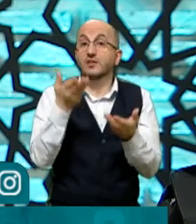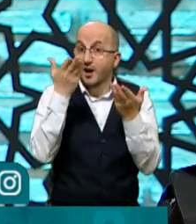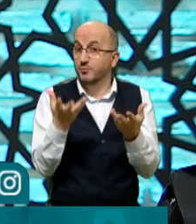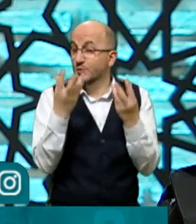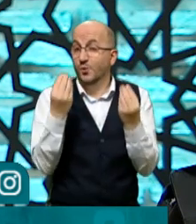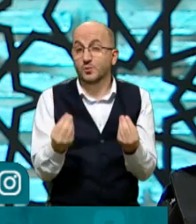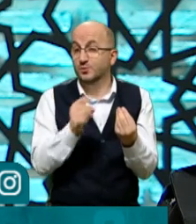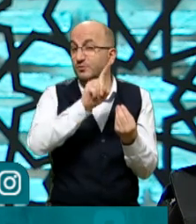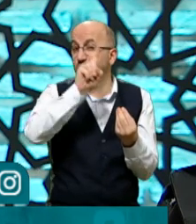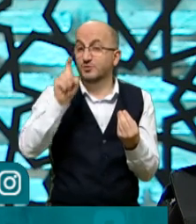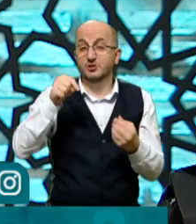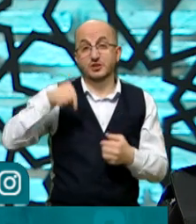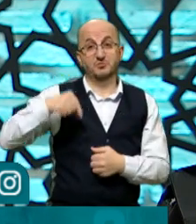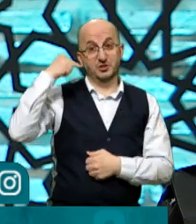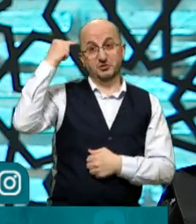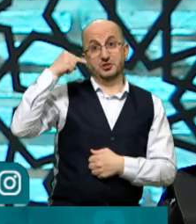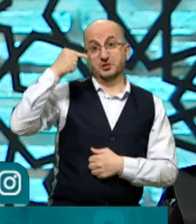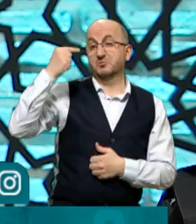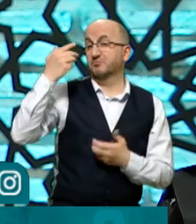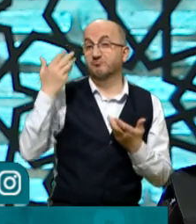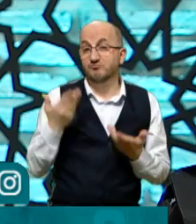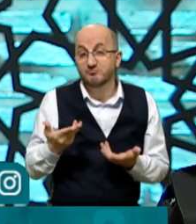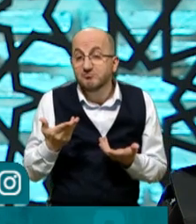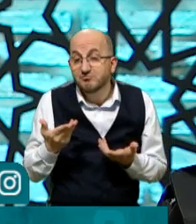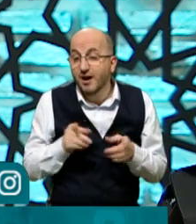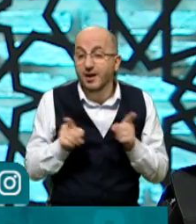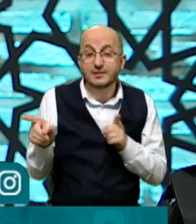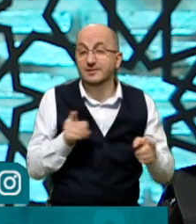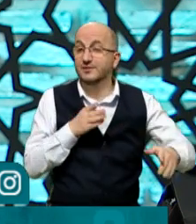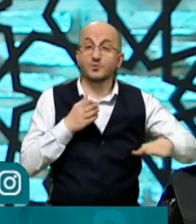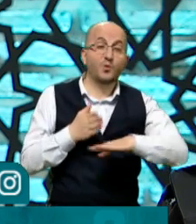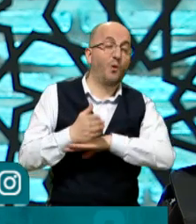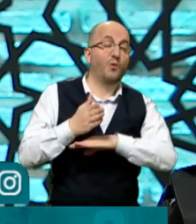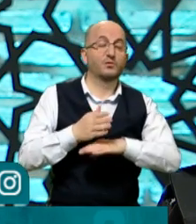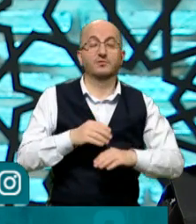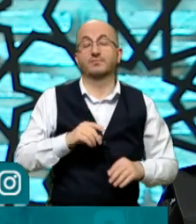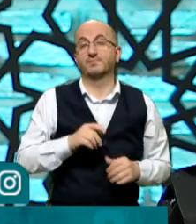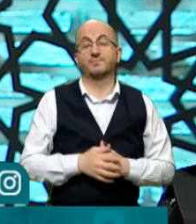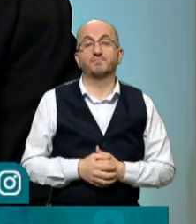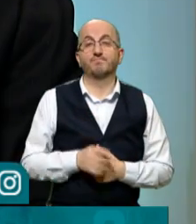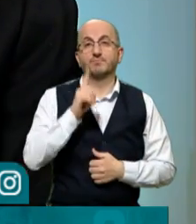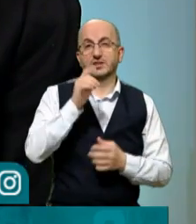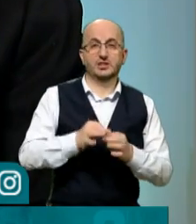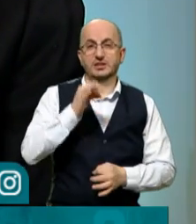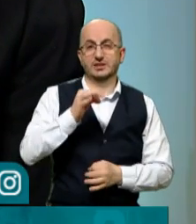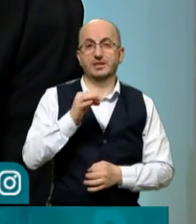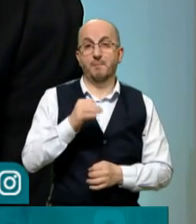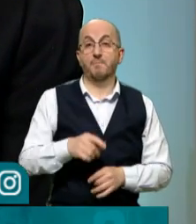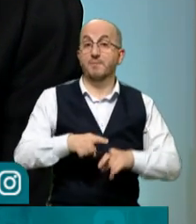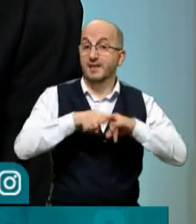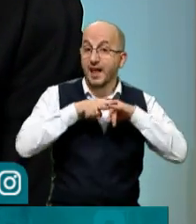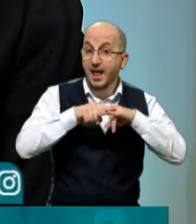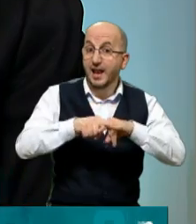mi oldu? Şimdiki fikrim mi geçerli? Hangisi doğru benim için? Hocama sorar mısınız demiş. Bir kişi birinden